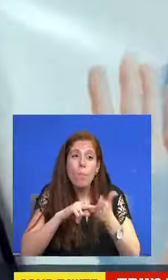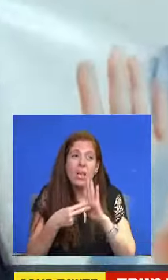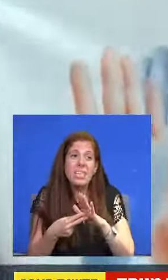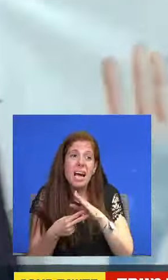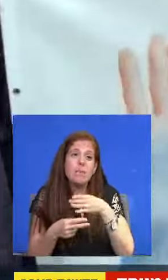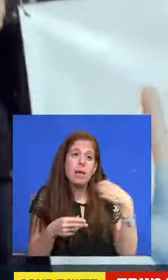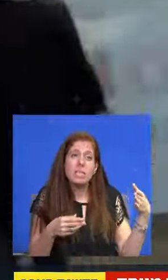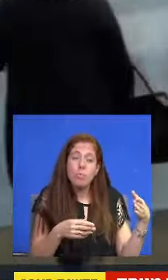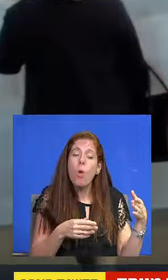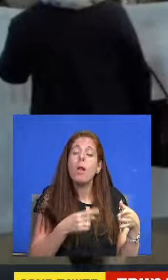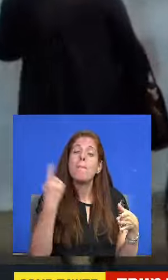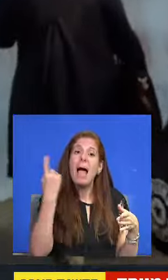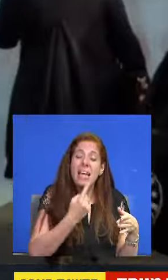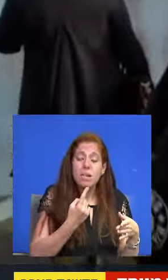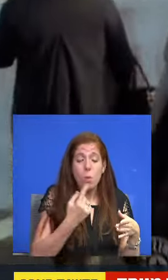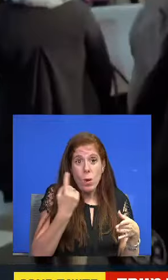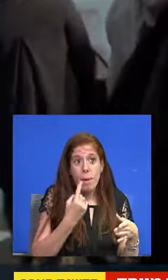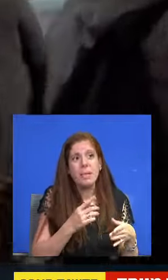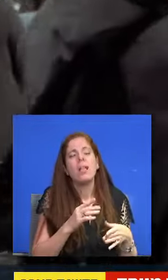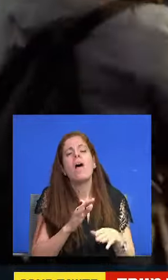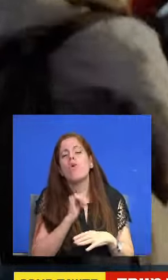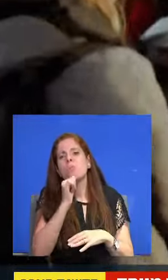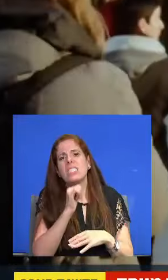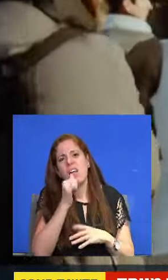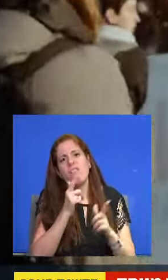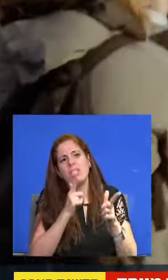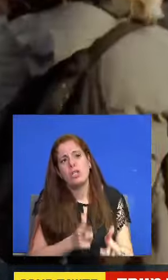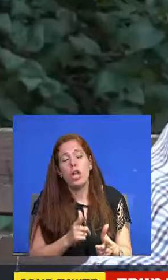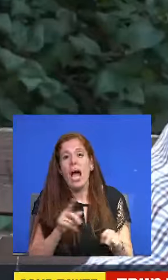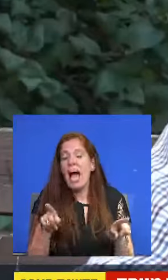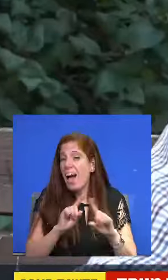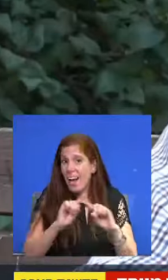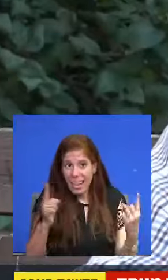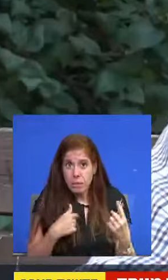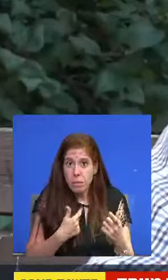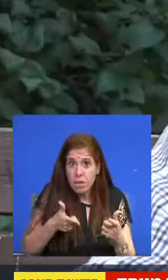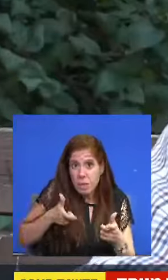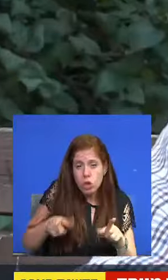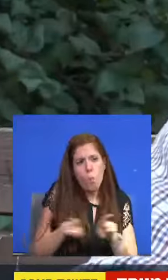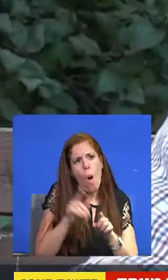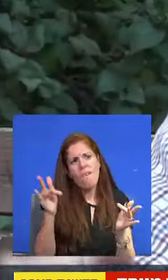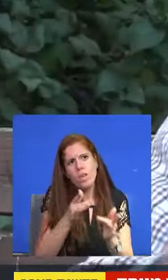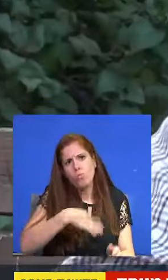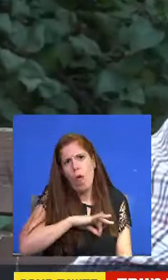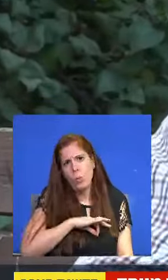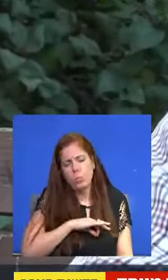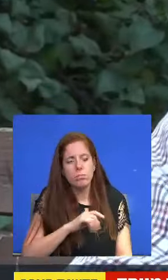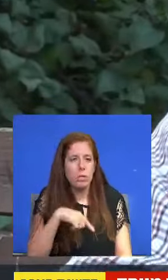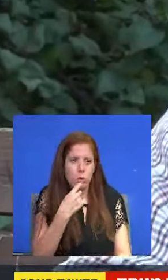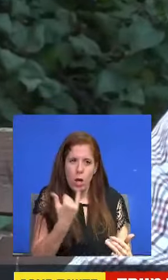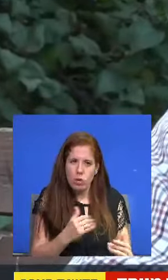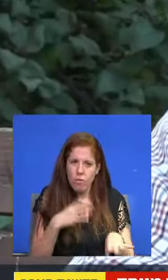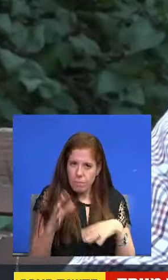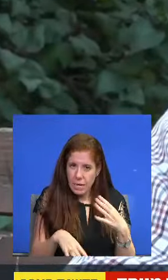מסרב לשאת נשק. אחרת נהיה בדיוק כמו האויבים שלנו, הוא אומר. Ich sage immer ganz böse, jetzt dreh ich mal